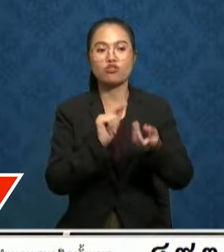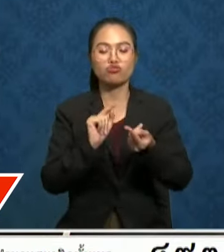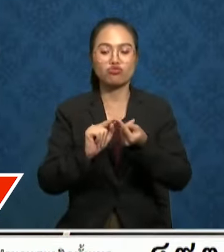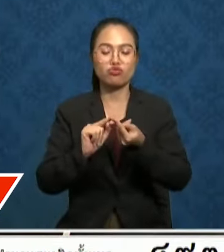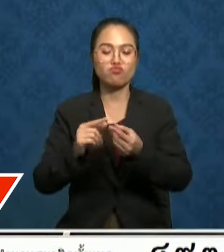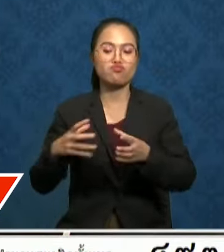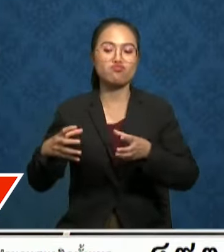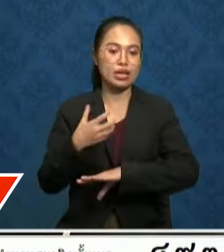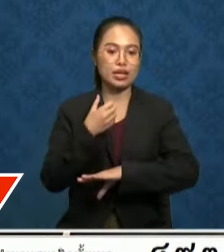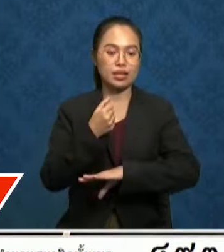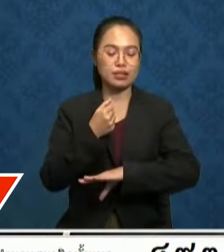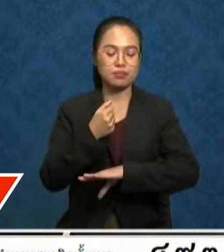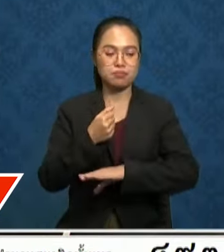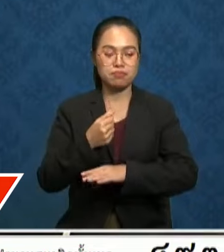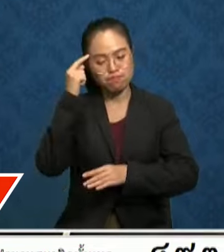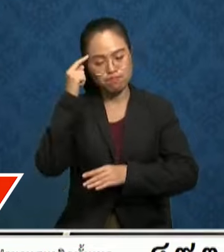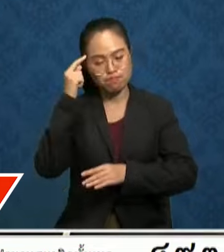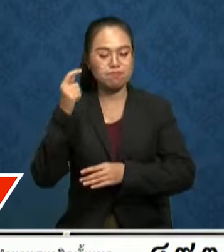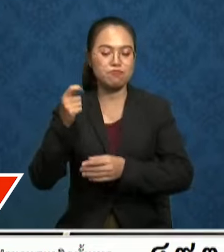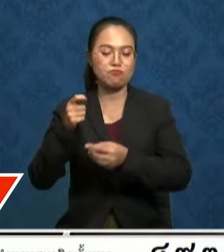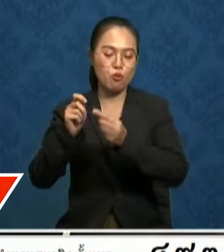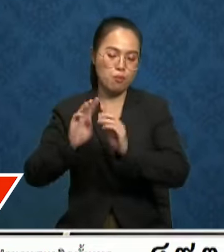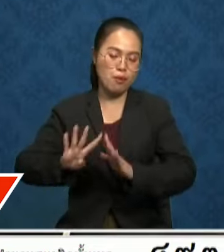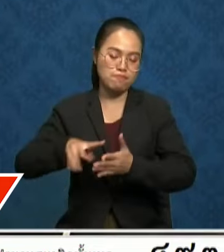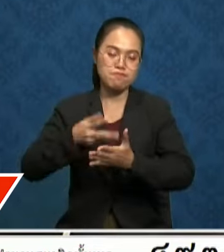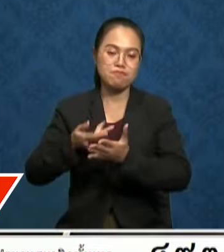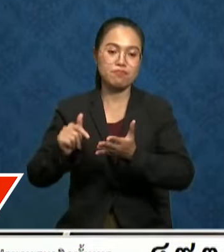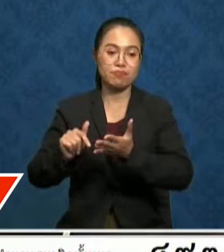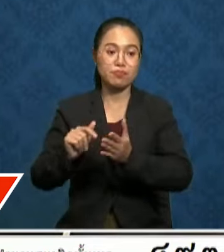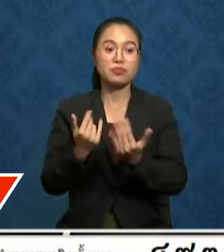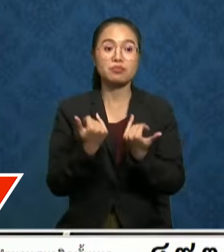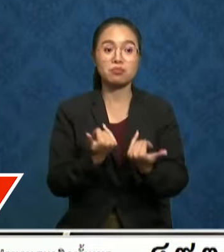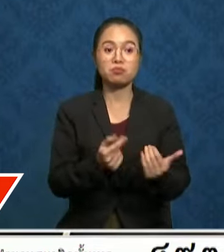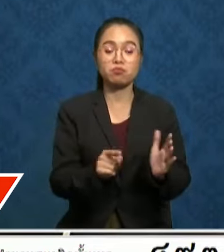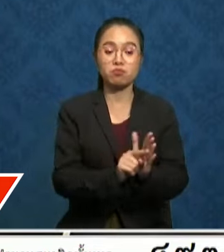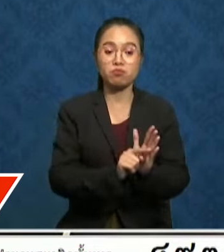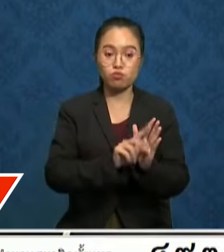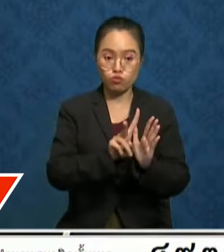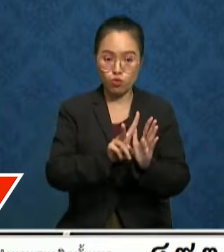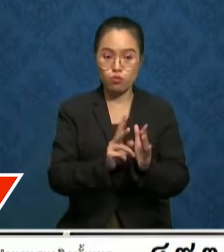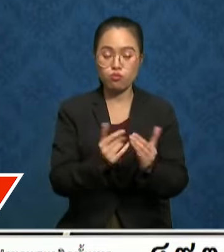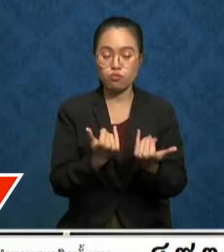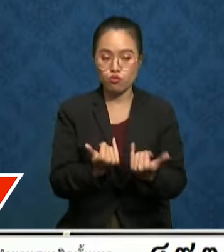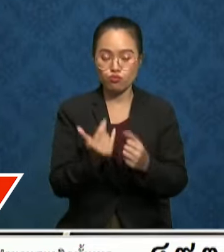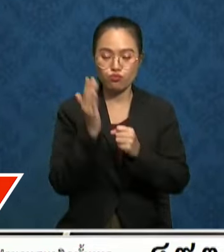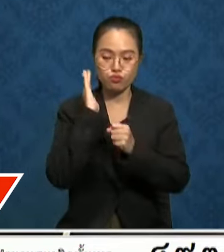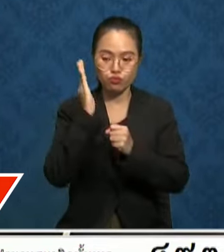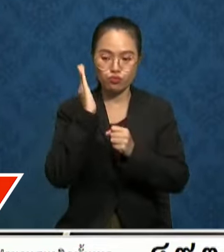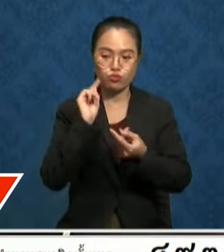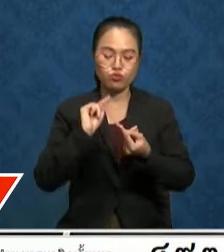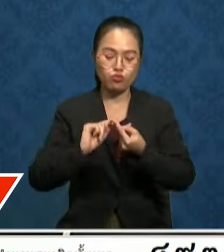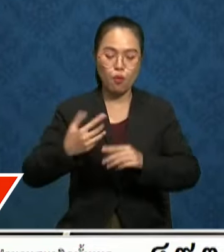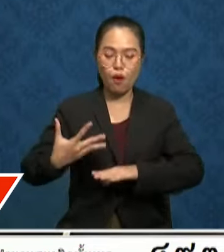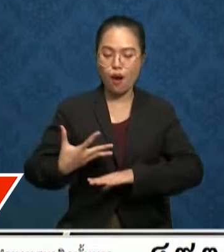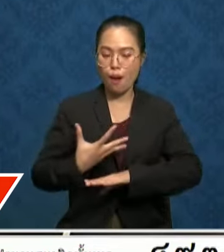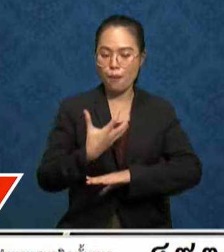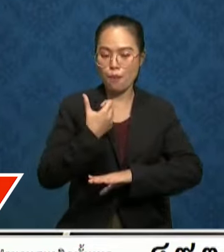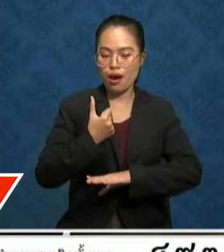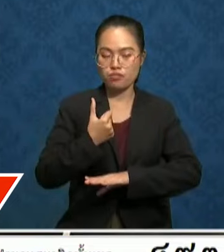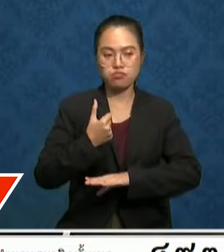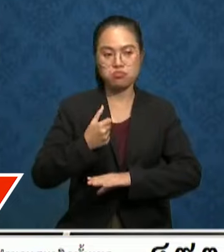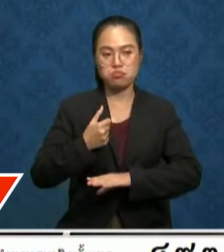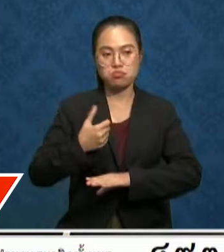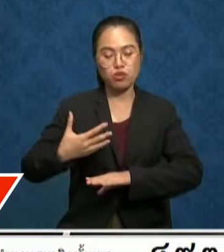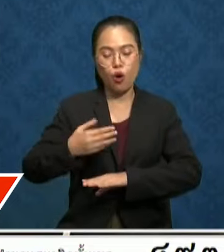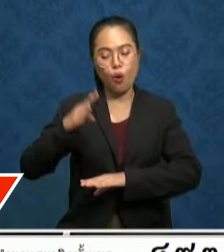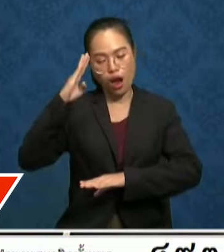วัตินั่นเองนะครับท่านประธานครับครั้งนี้เป็นครั้งที่2แล้วที่ผมอธิบายถึงการใช้อำนาจรัฐประหารและอำนาจของคณะปฏิวัติเ